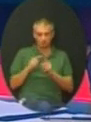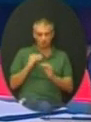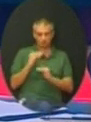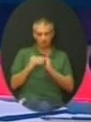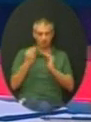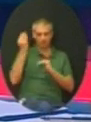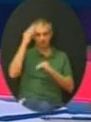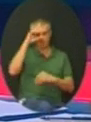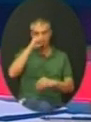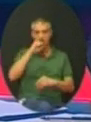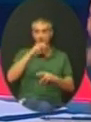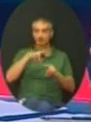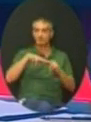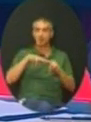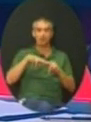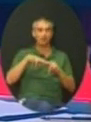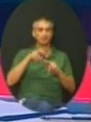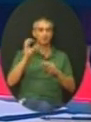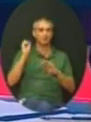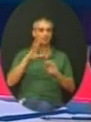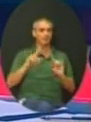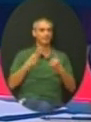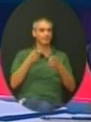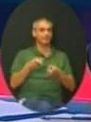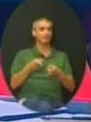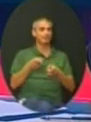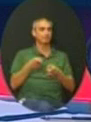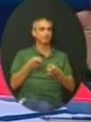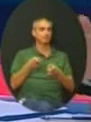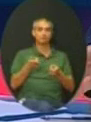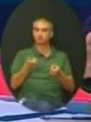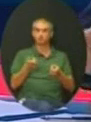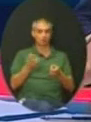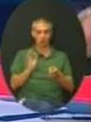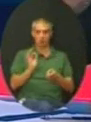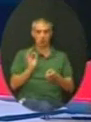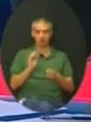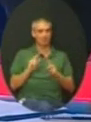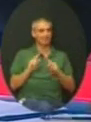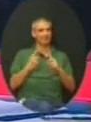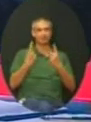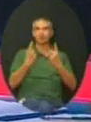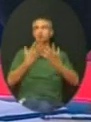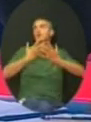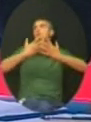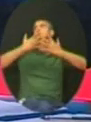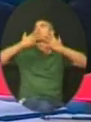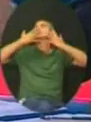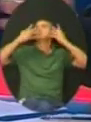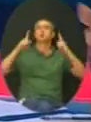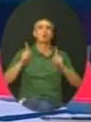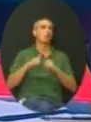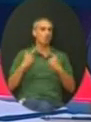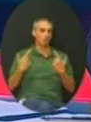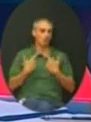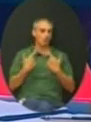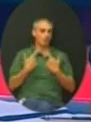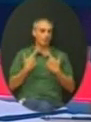של הפקת לקחים, ואז בא האירוע הזה שכרגע הוא עוד לא אירוע מז'ורי כמו מלחמה,